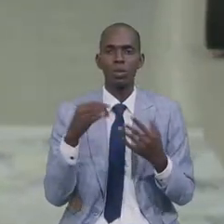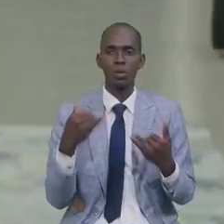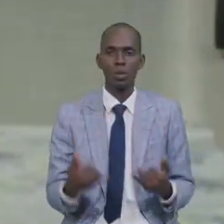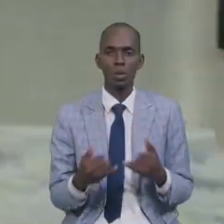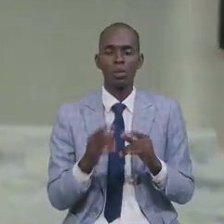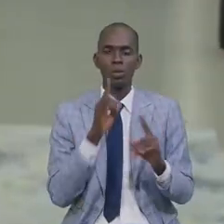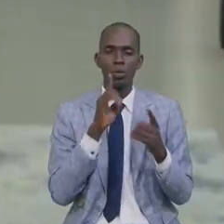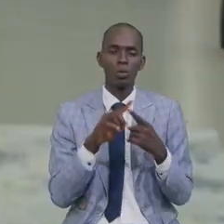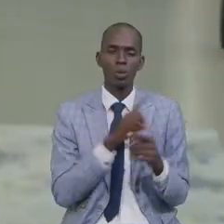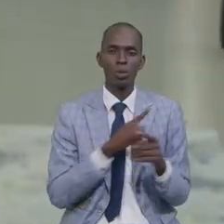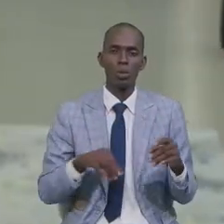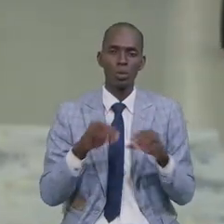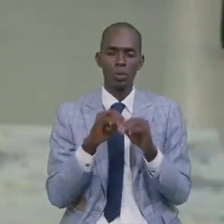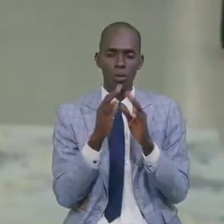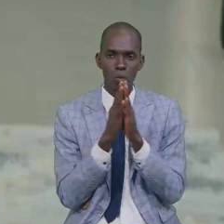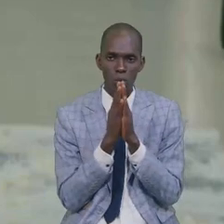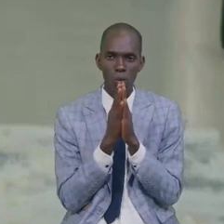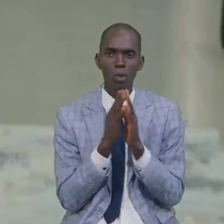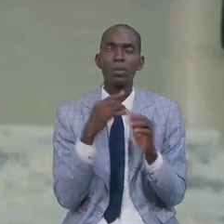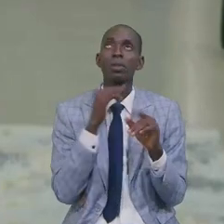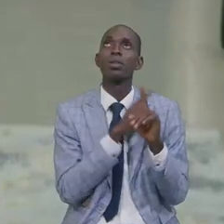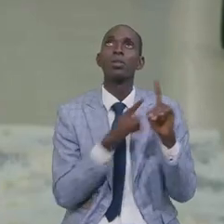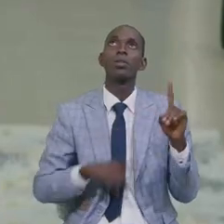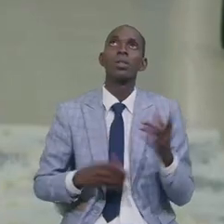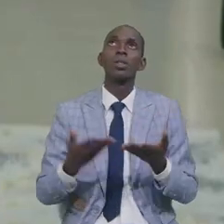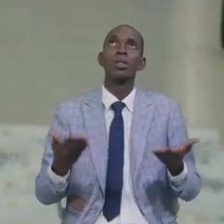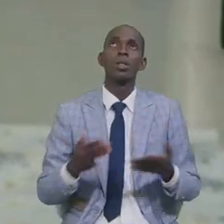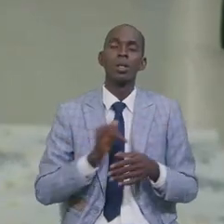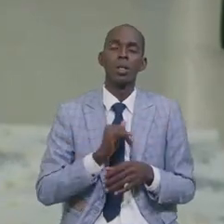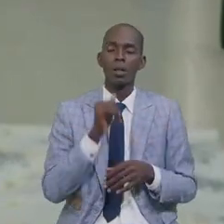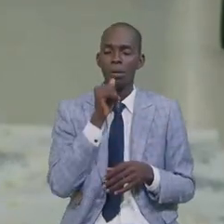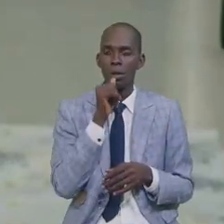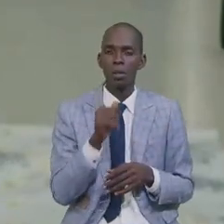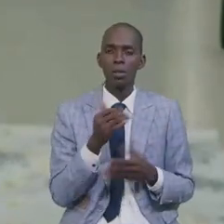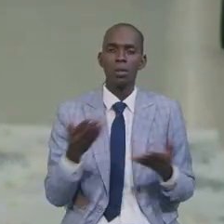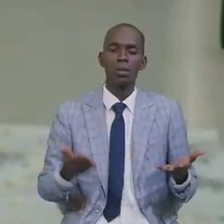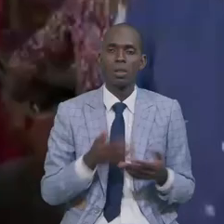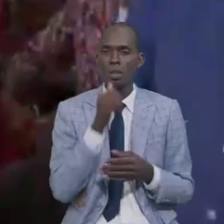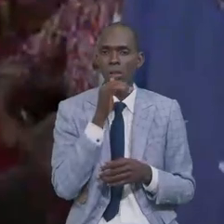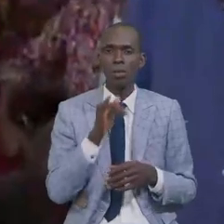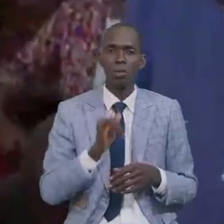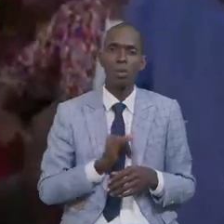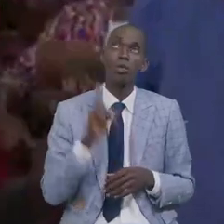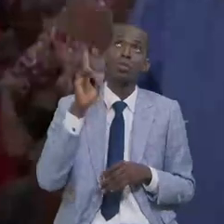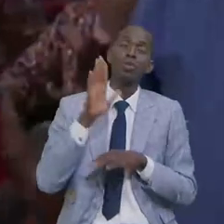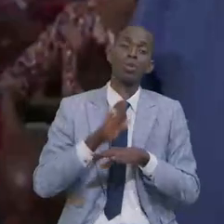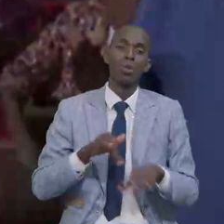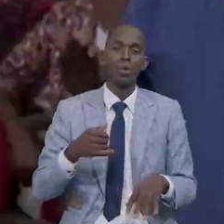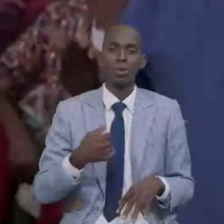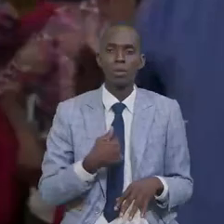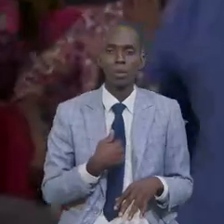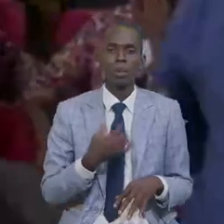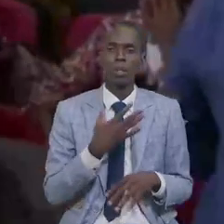Ouvre la bouche et parle à Dieu dans la prière. Et dis, Seigneur, me voici, me voici, me voici. Tu m'as